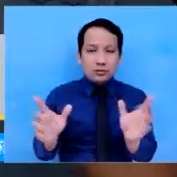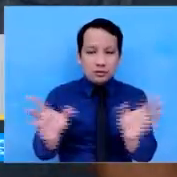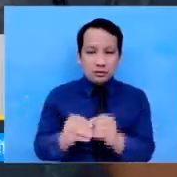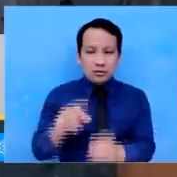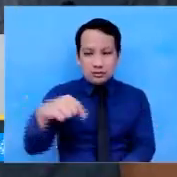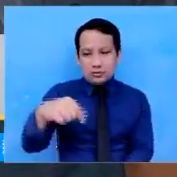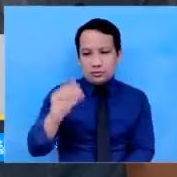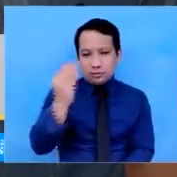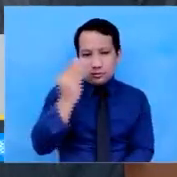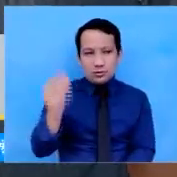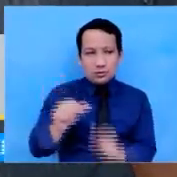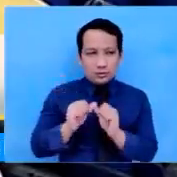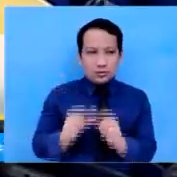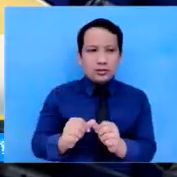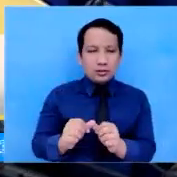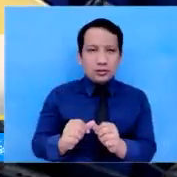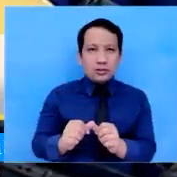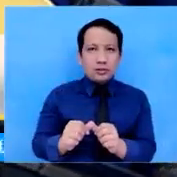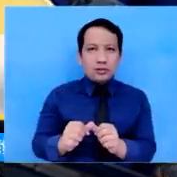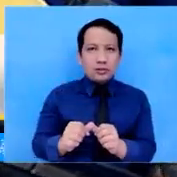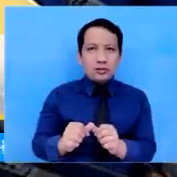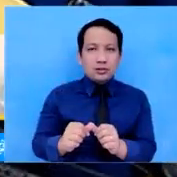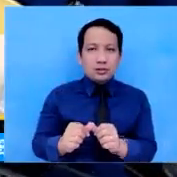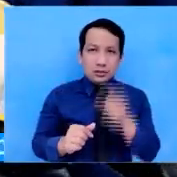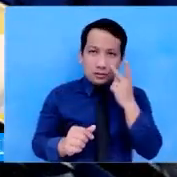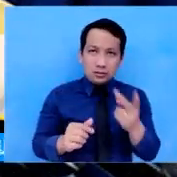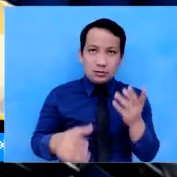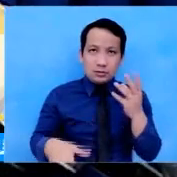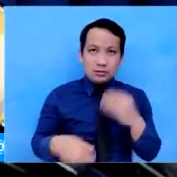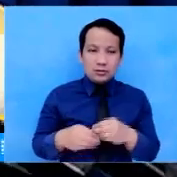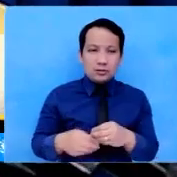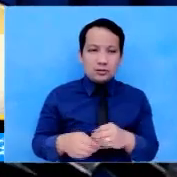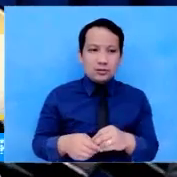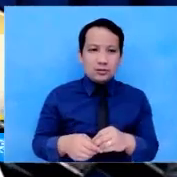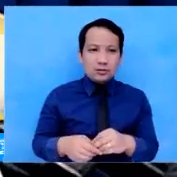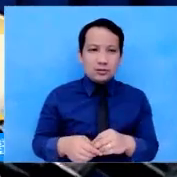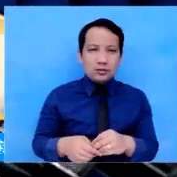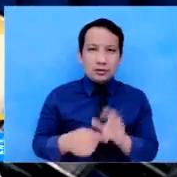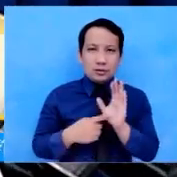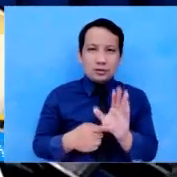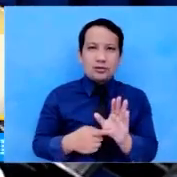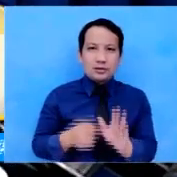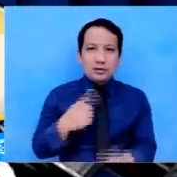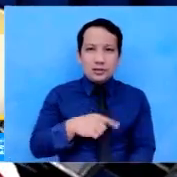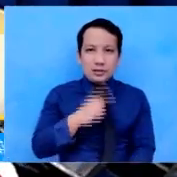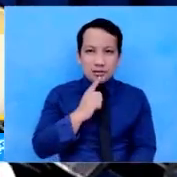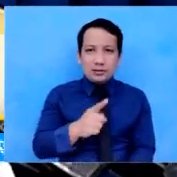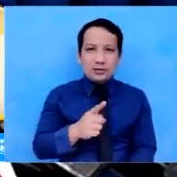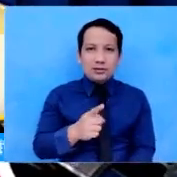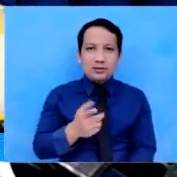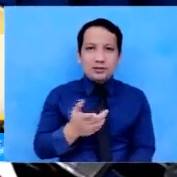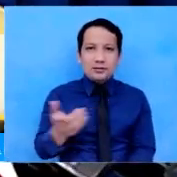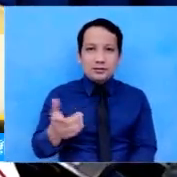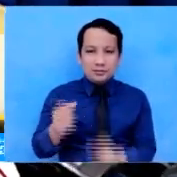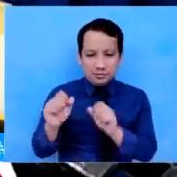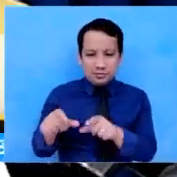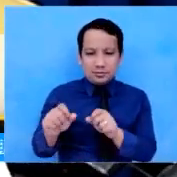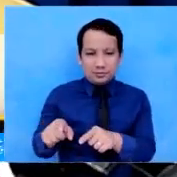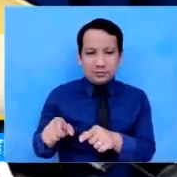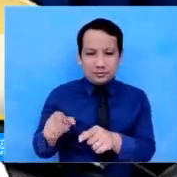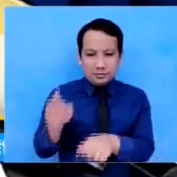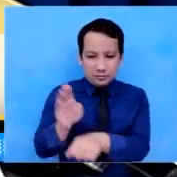naman nakapiit ang kanyang kapatid. Makita naman natin sa record namin dito sa police station, halos nahuli silang magkakapatid, ginawang parang business